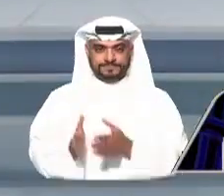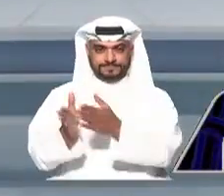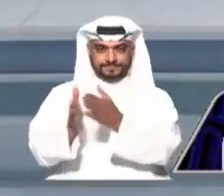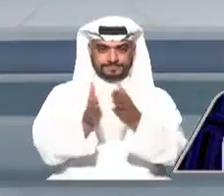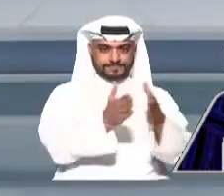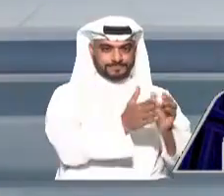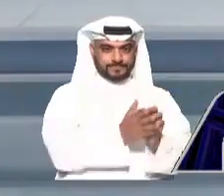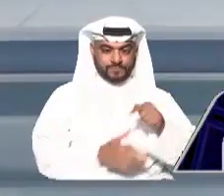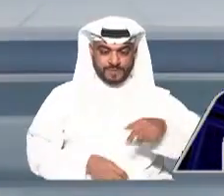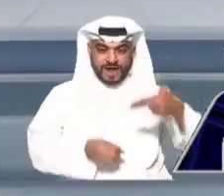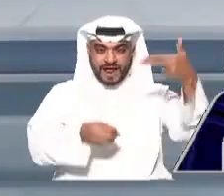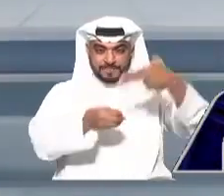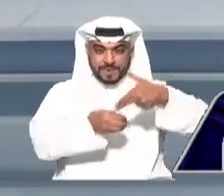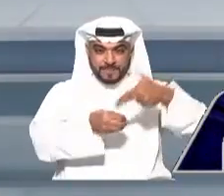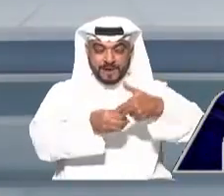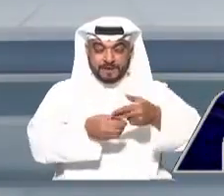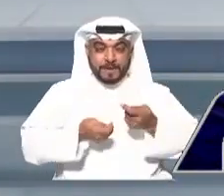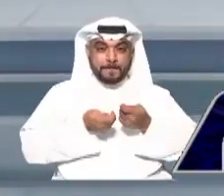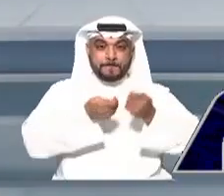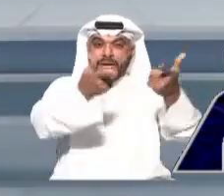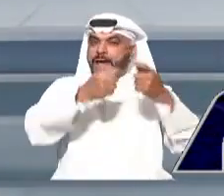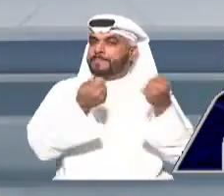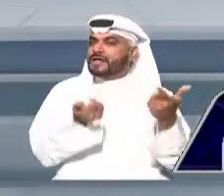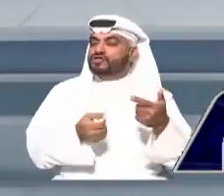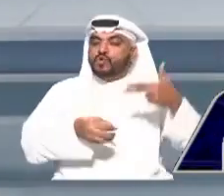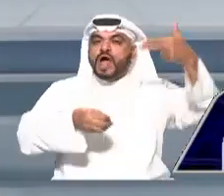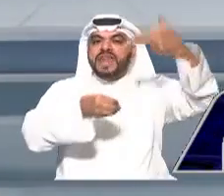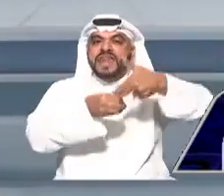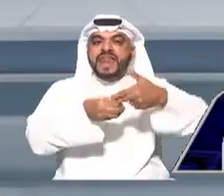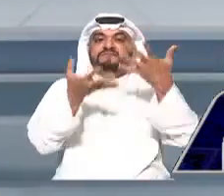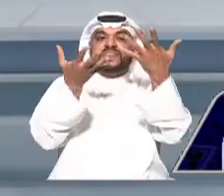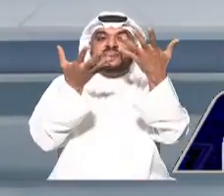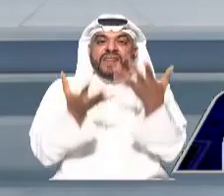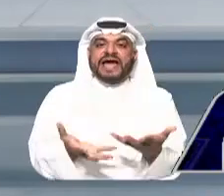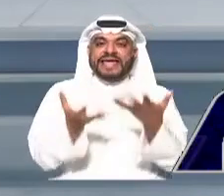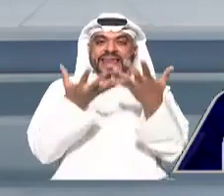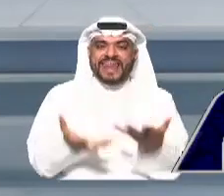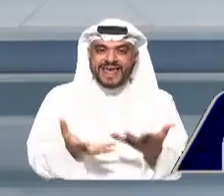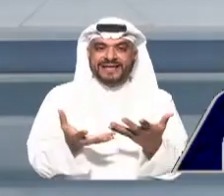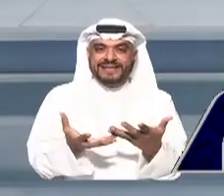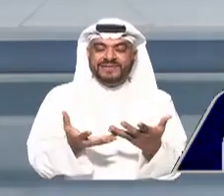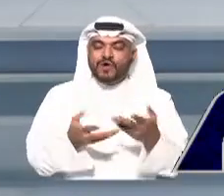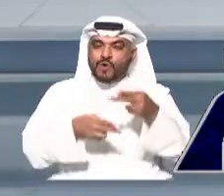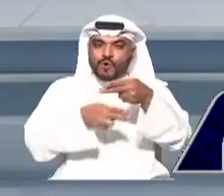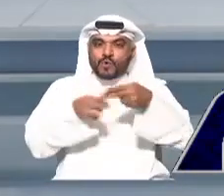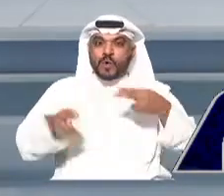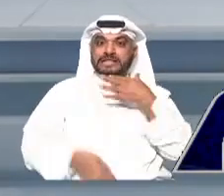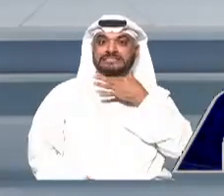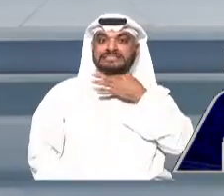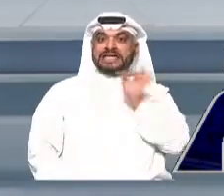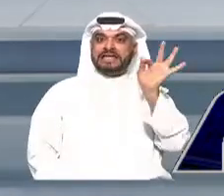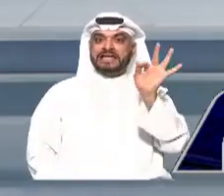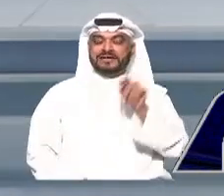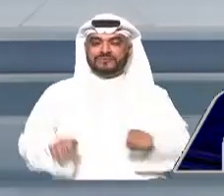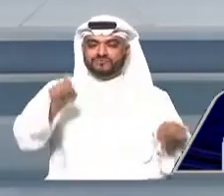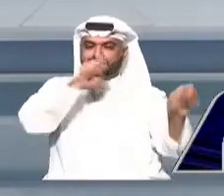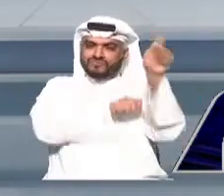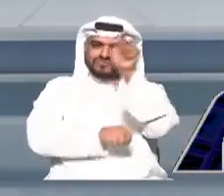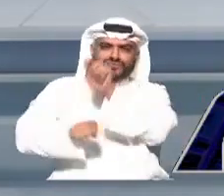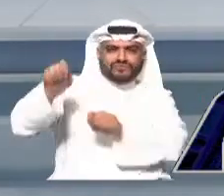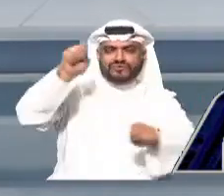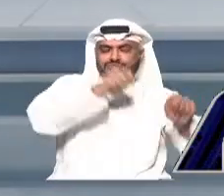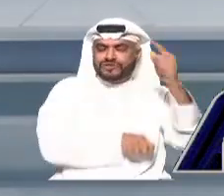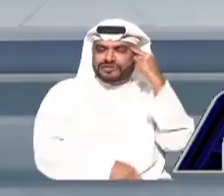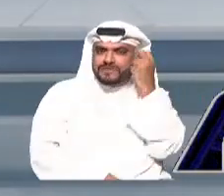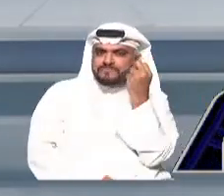يعتبر إنتاج وتصدير النفط الثقيل نقلة نوعية تجارية جديدة لدولة الكويت من خلال أضخم المشاريع النفطية التي